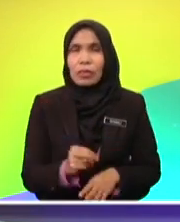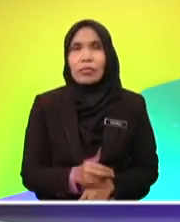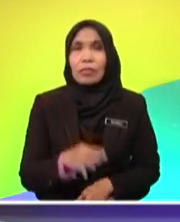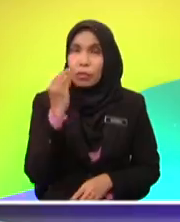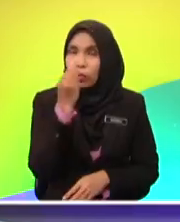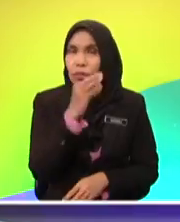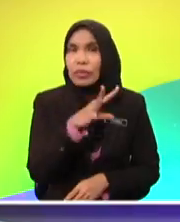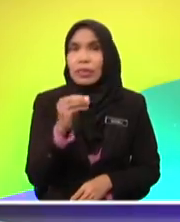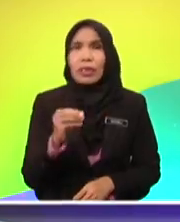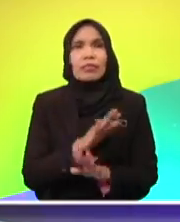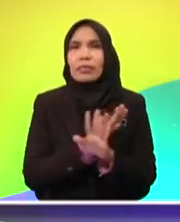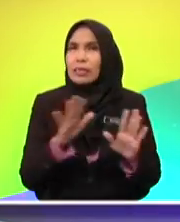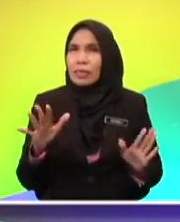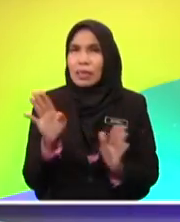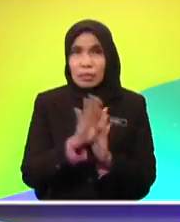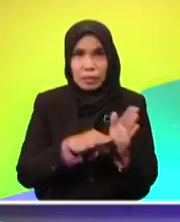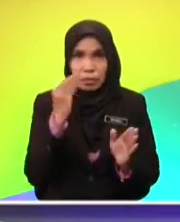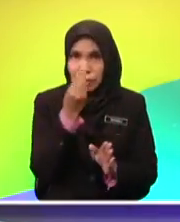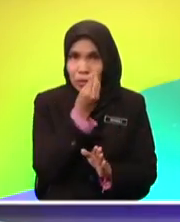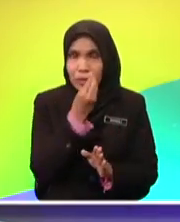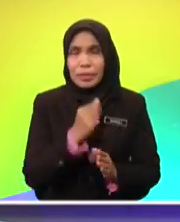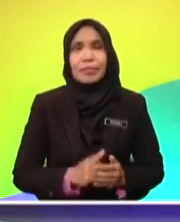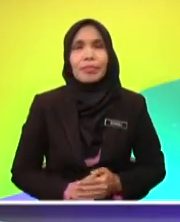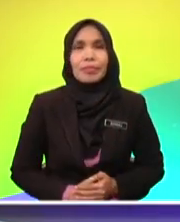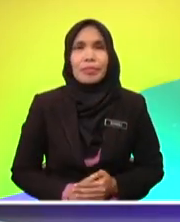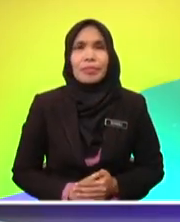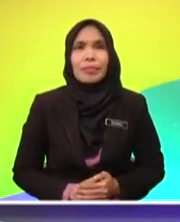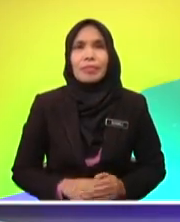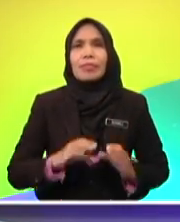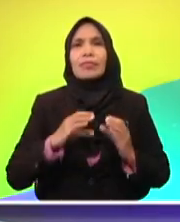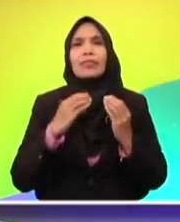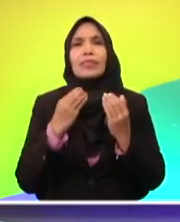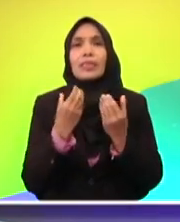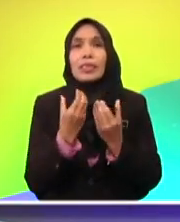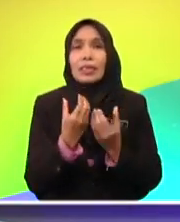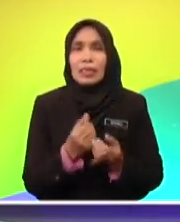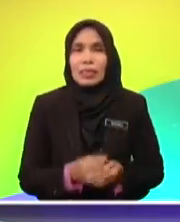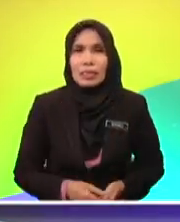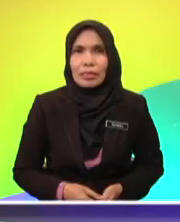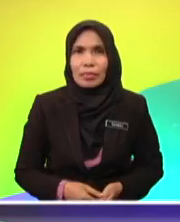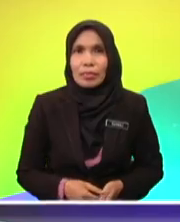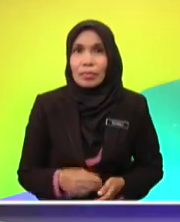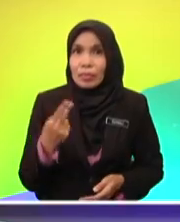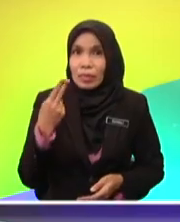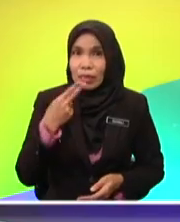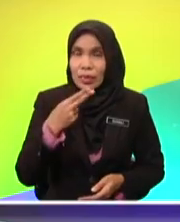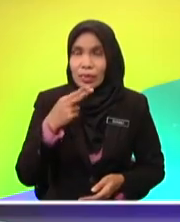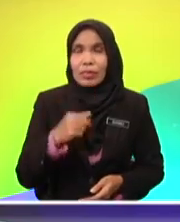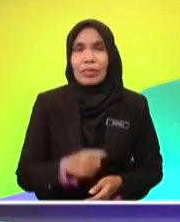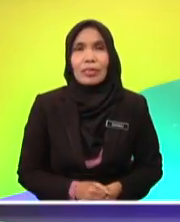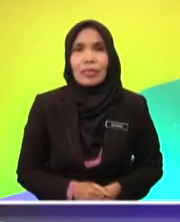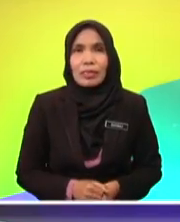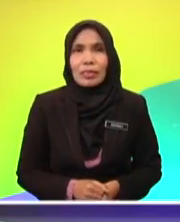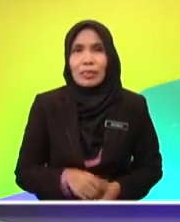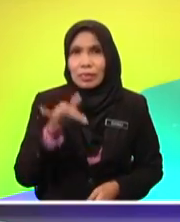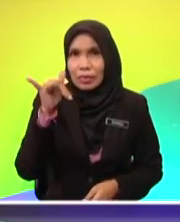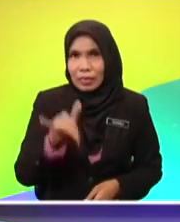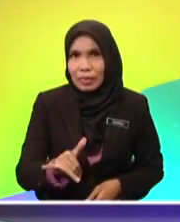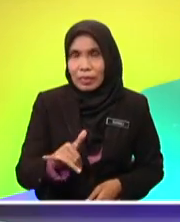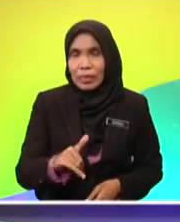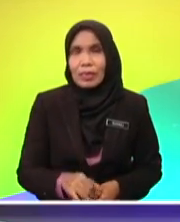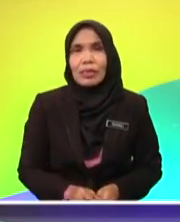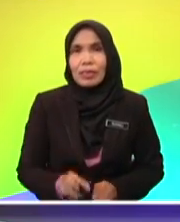tanya, kalau kelas tumbuhan berbunga, adakah ianya hanya melibatkan pokok-pokok yang berbunga